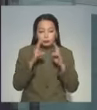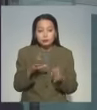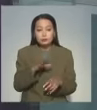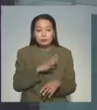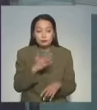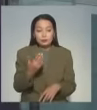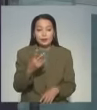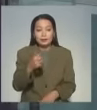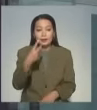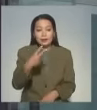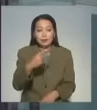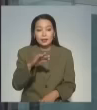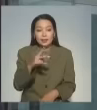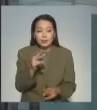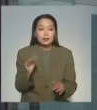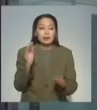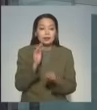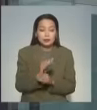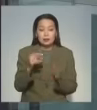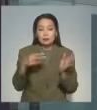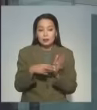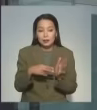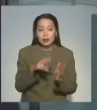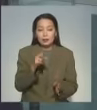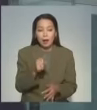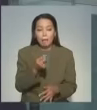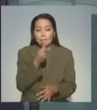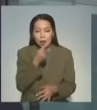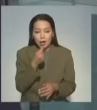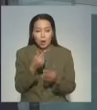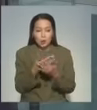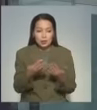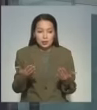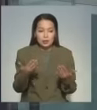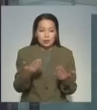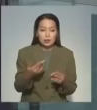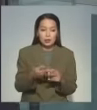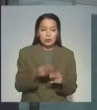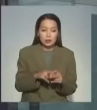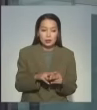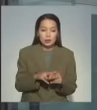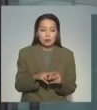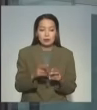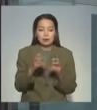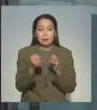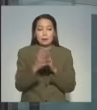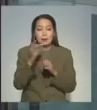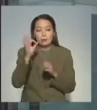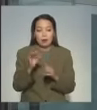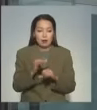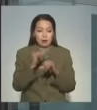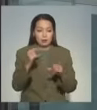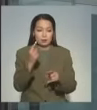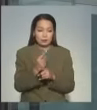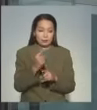На 20 тенге превышены цены на макаронные изделия, вот, то есть уже чуть больше, чем 15%.